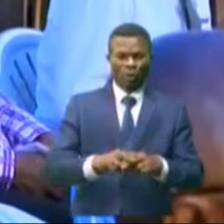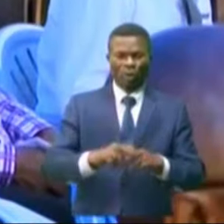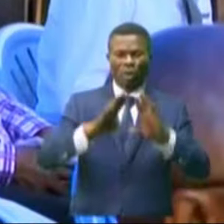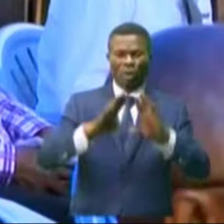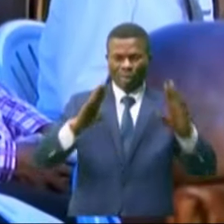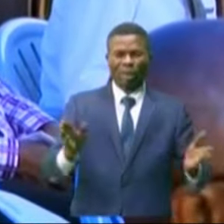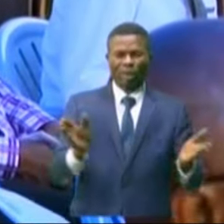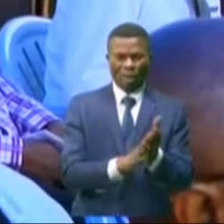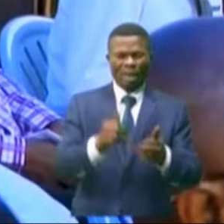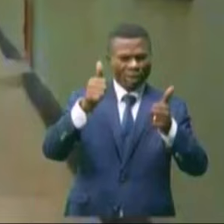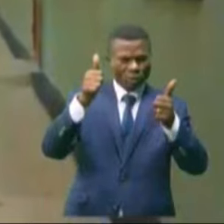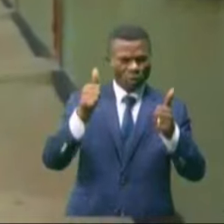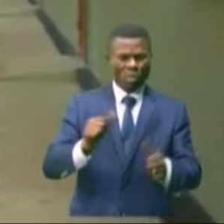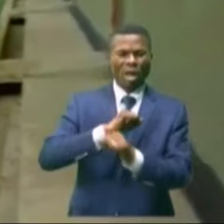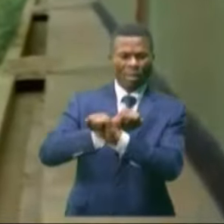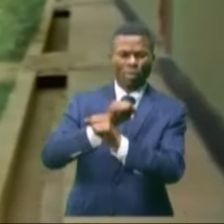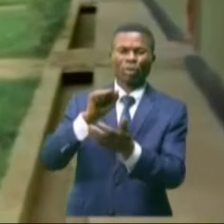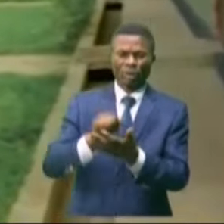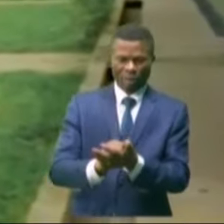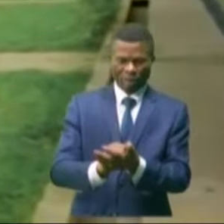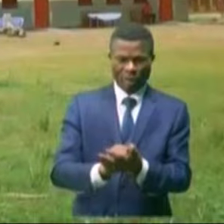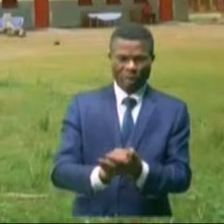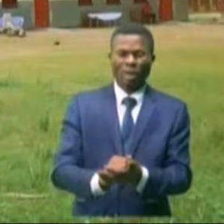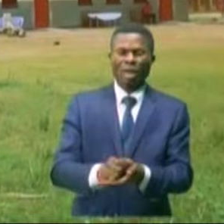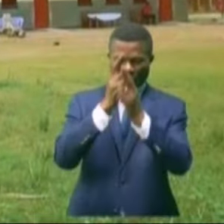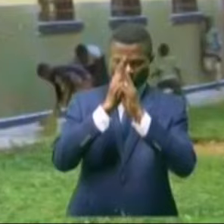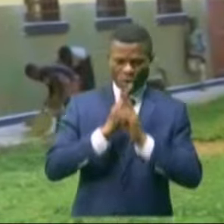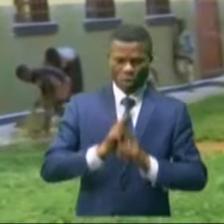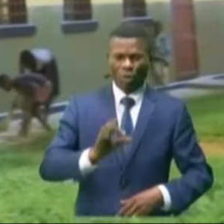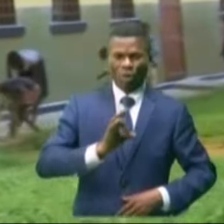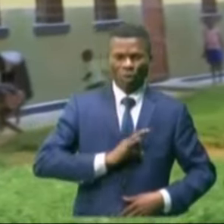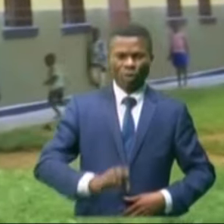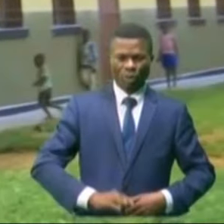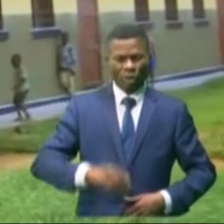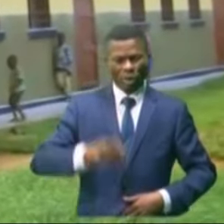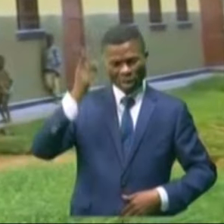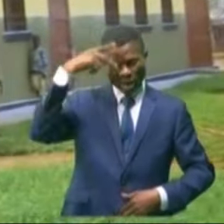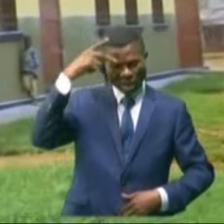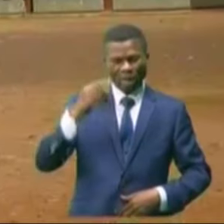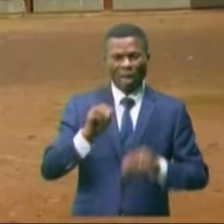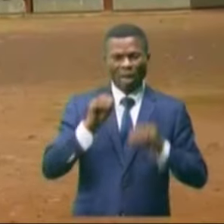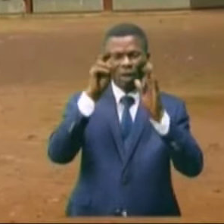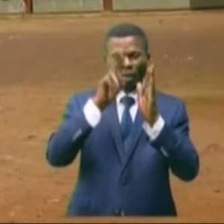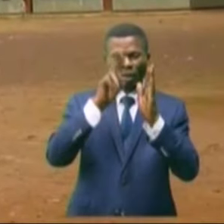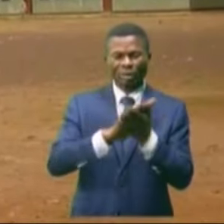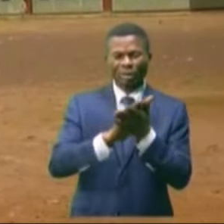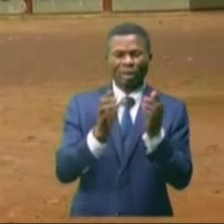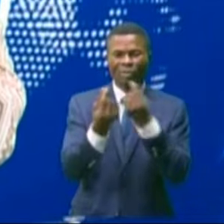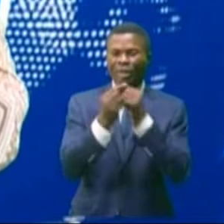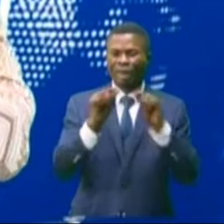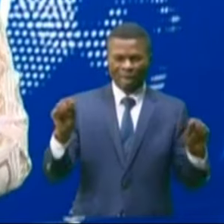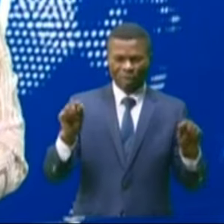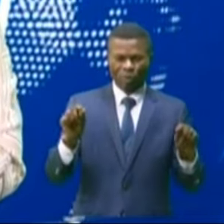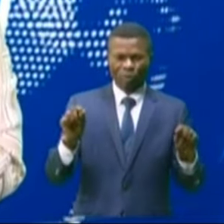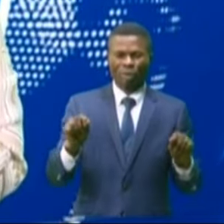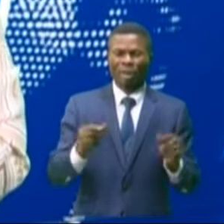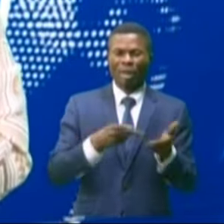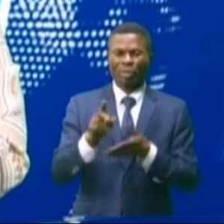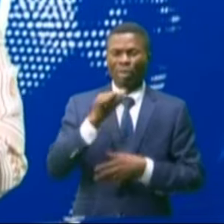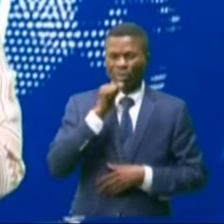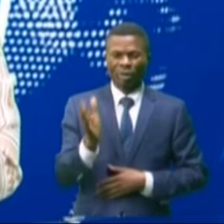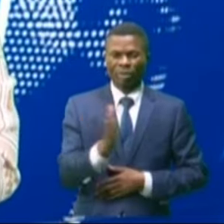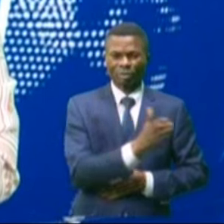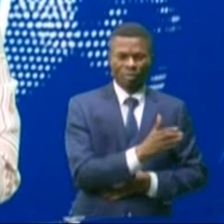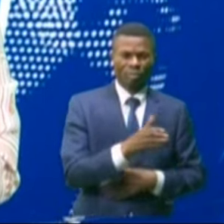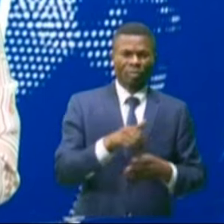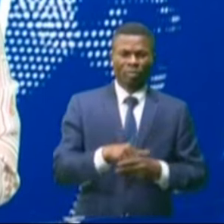de tous ces bijoux que l'on doit au chef de l'État eu égard à sa politique de la gratuité de l'enseignement de base. Dans